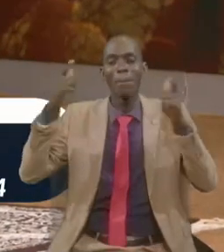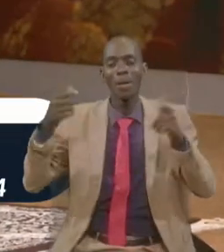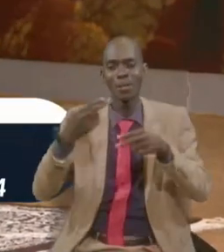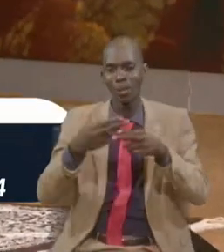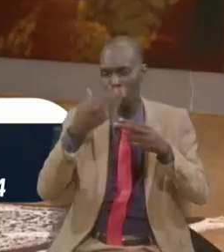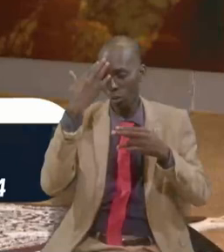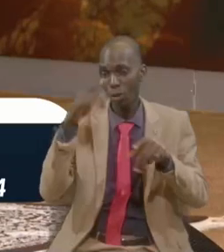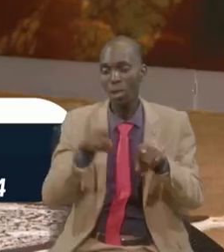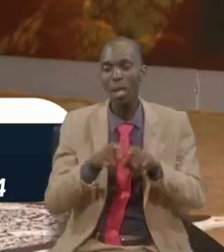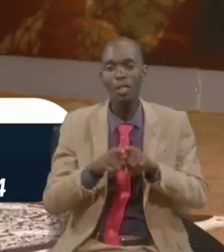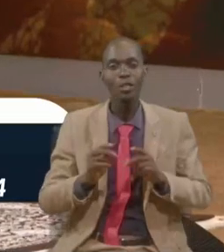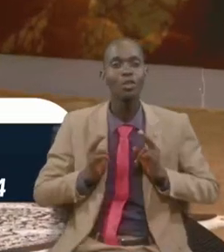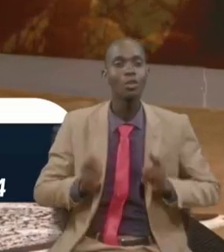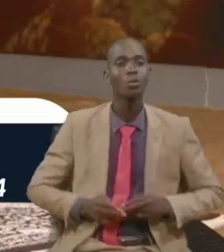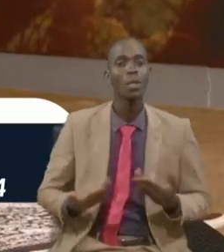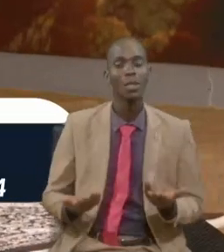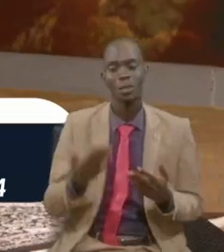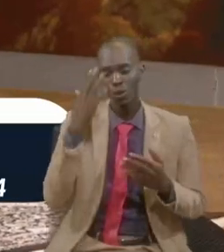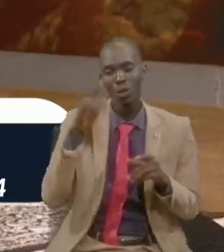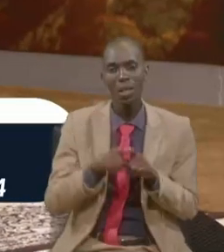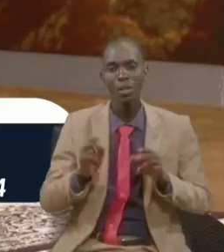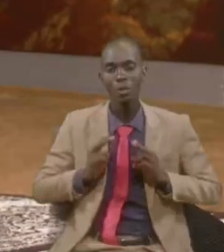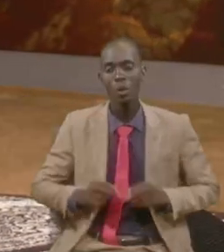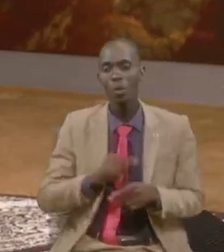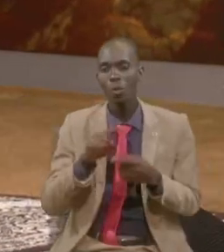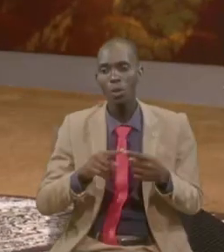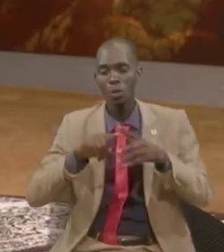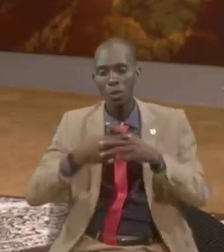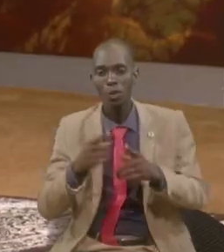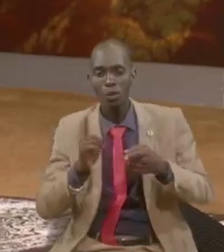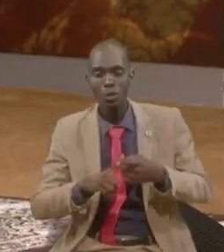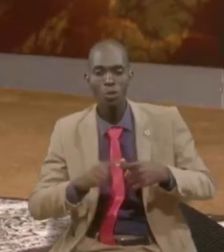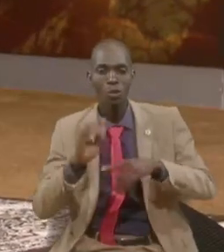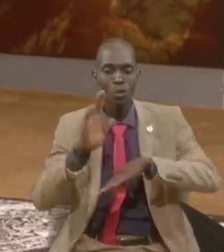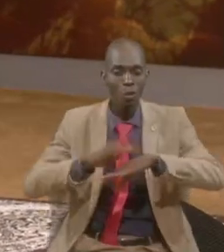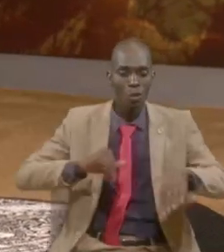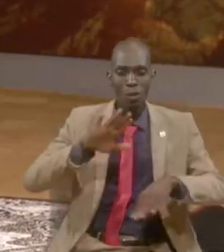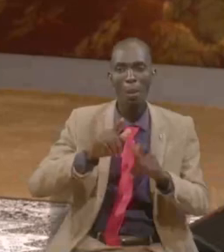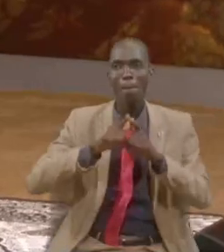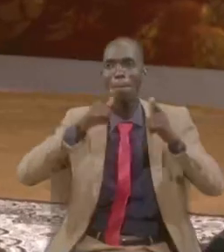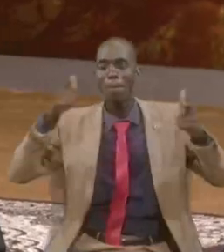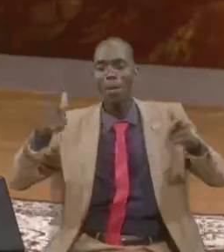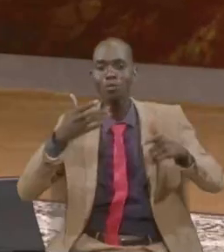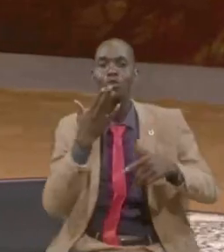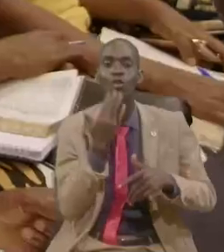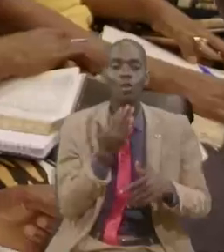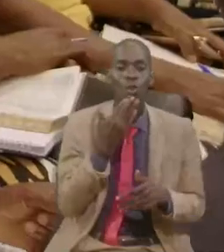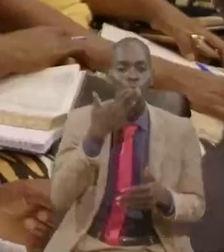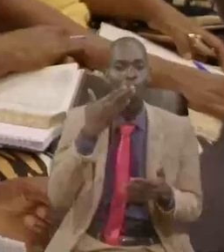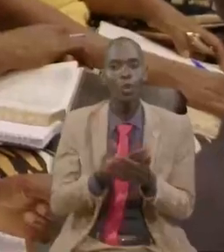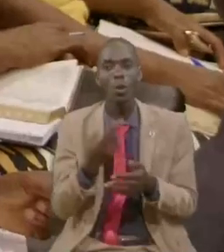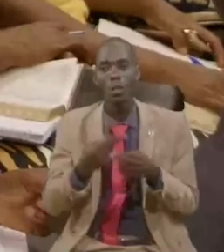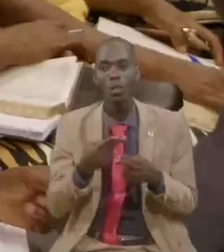gros noms. Ils croient que Dieu est comme un nom qu'on va flatter avec de gros titres et la tête